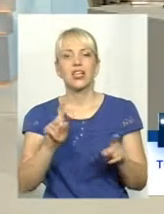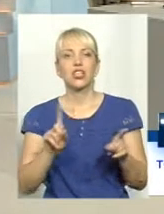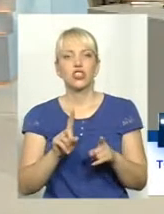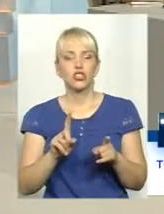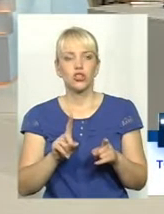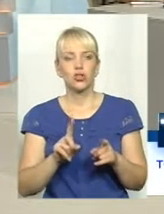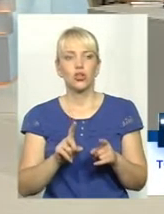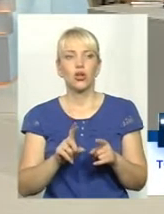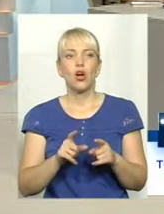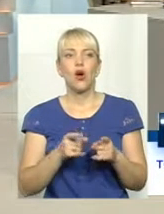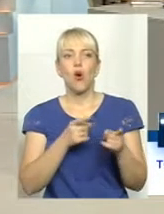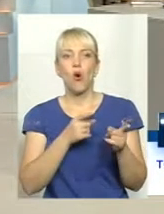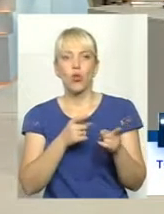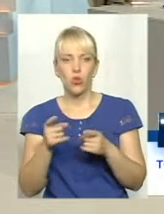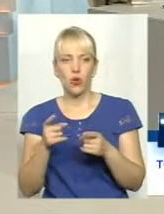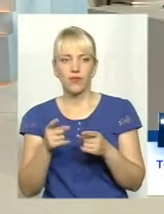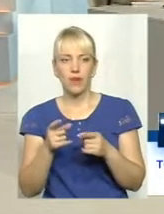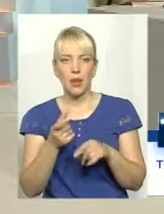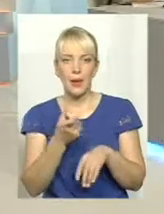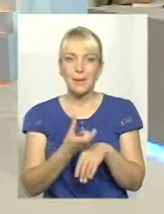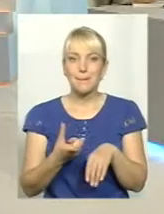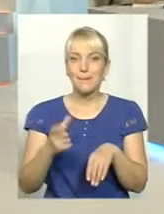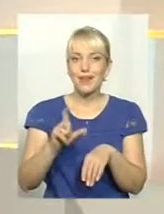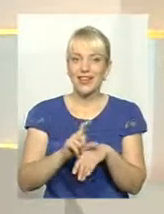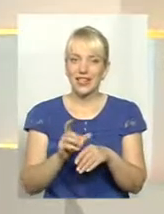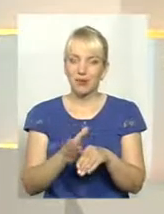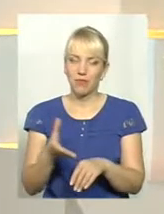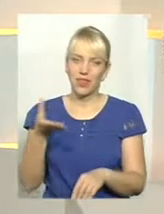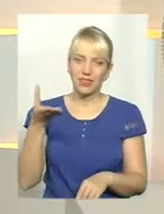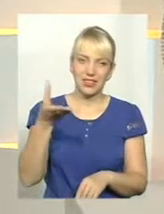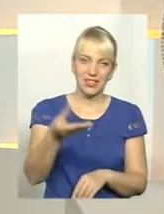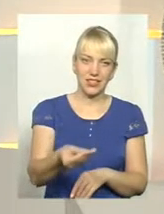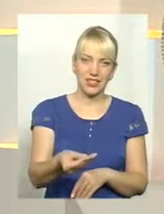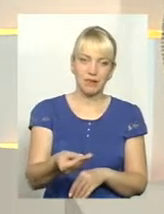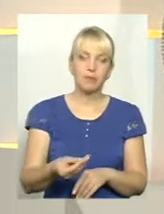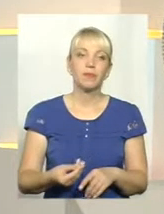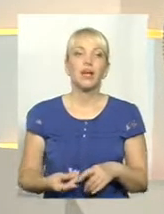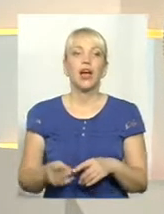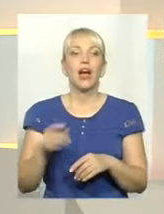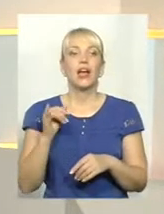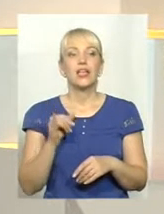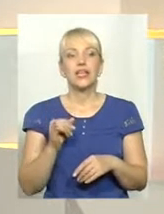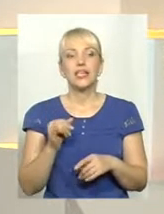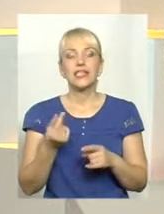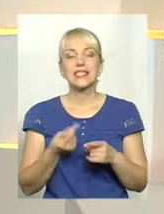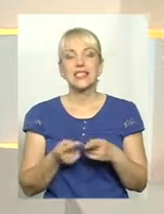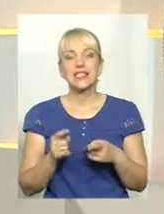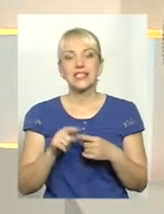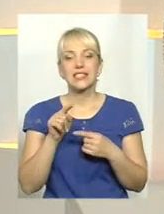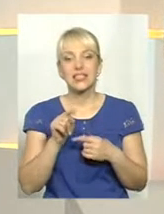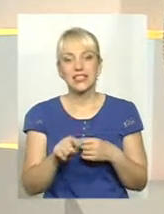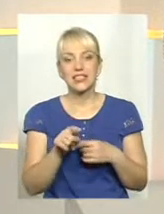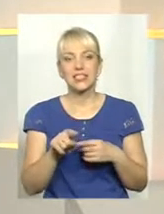першого погляду якого можна було би сказати, що це саме наша рідна земля, наша Хмельниччина, де б ми не були. Власне, бренд – це ще й